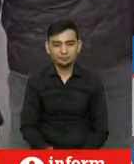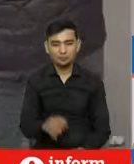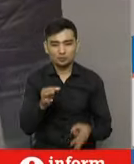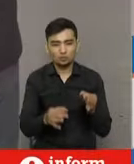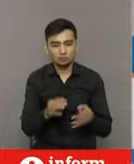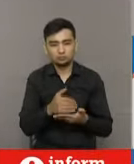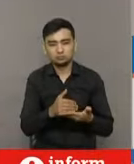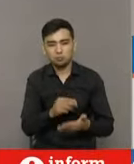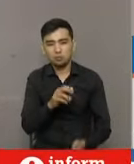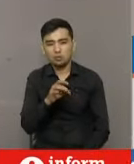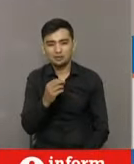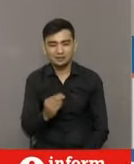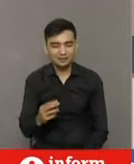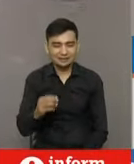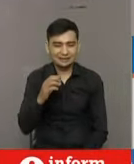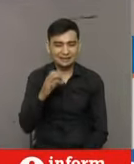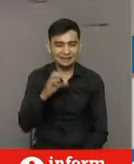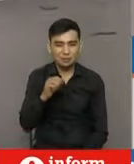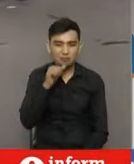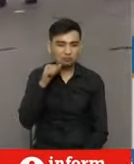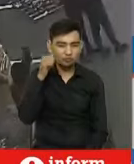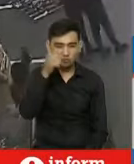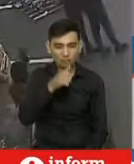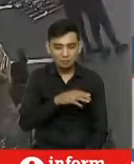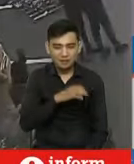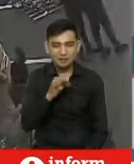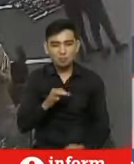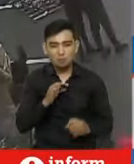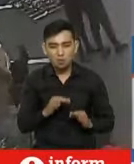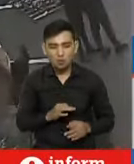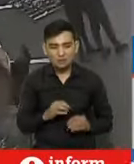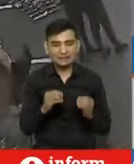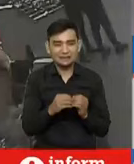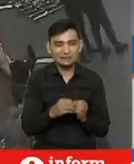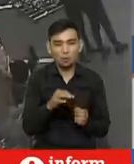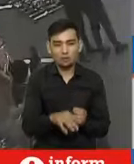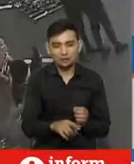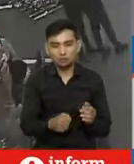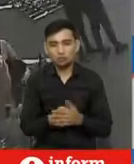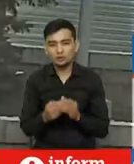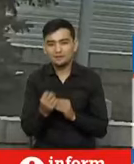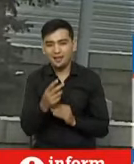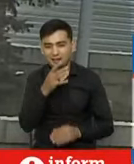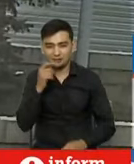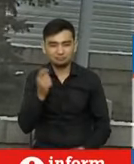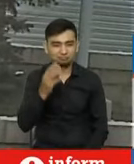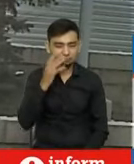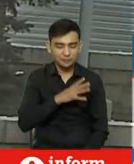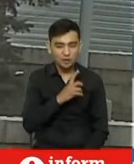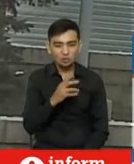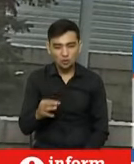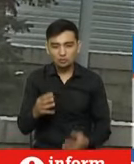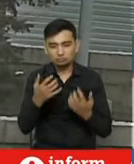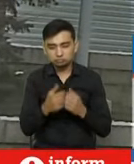Судебный процесс длился с сентября прошлого года. Прокуроры запрашивали от 10 до 12 лет лишения свободы. Однако с